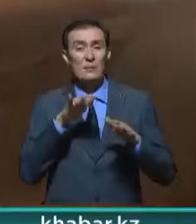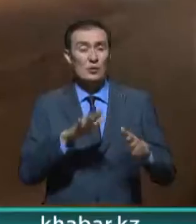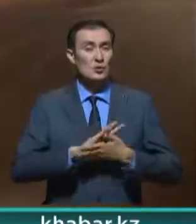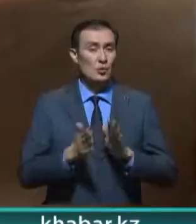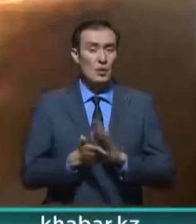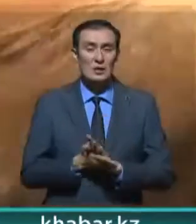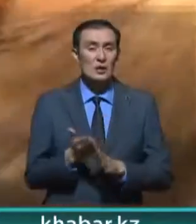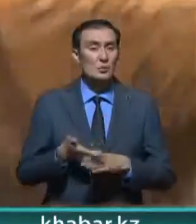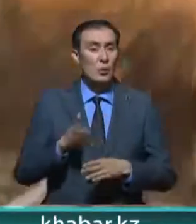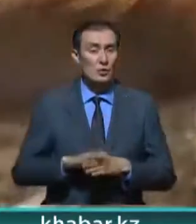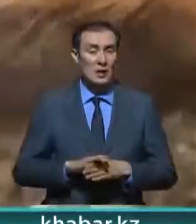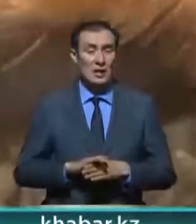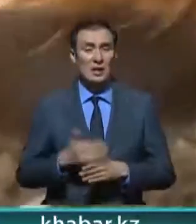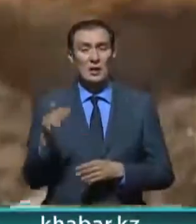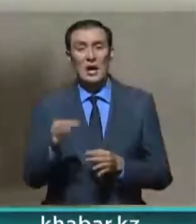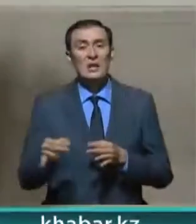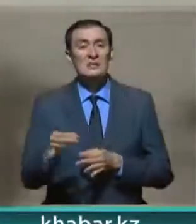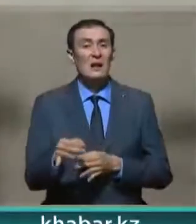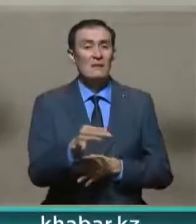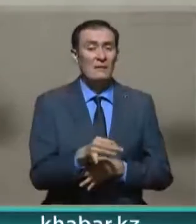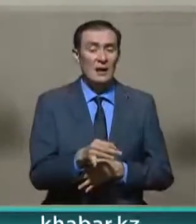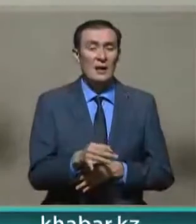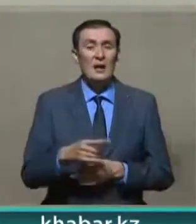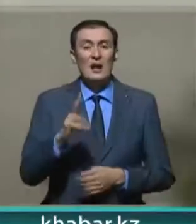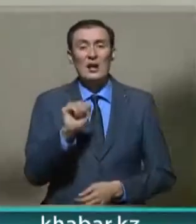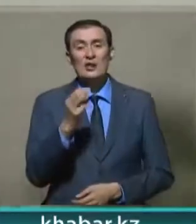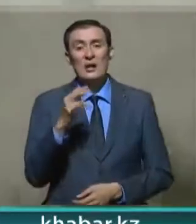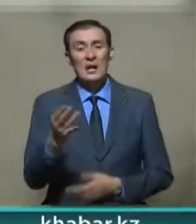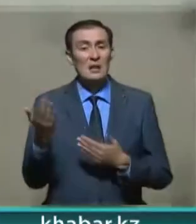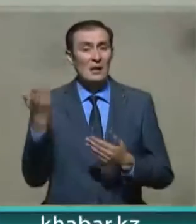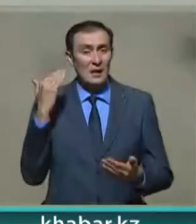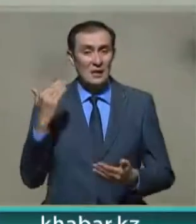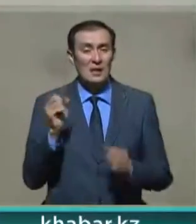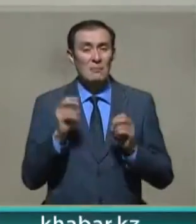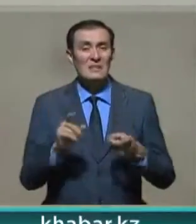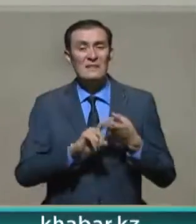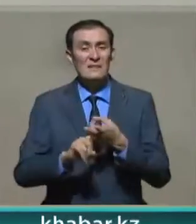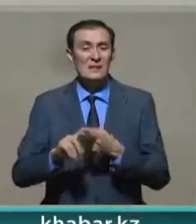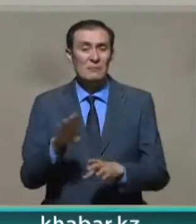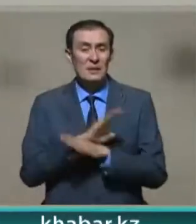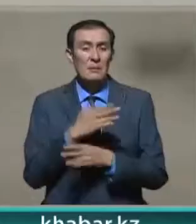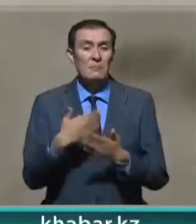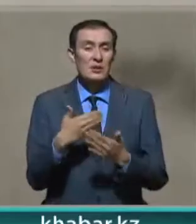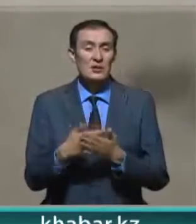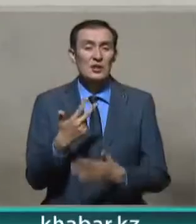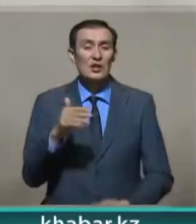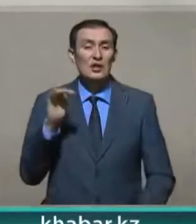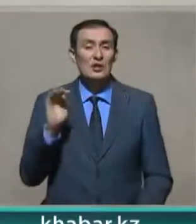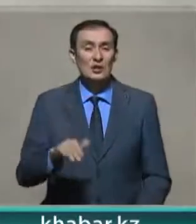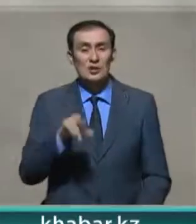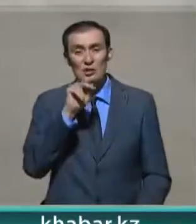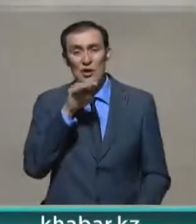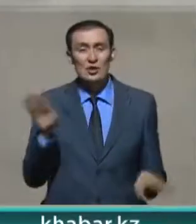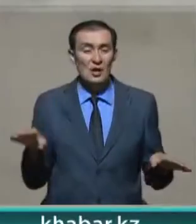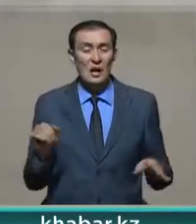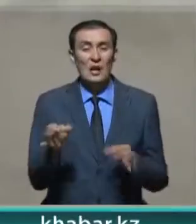ситуация остается сложной на искусственных островах месторождения кашаган ранее от опасной инфекции погибли почти 3000